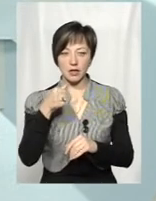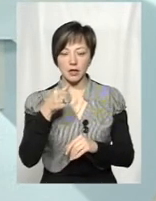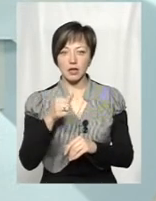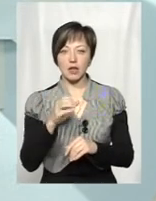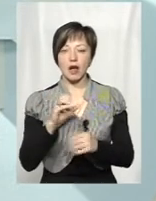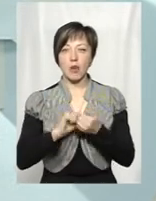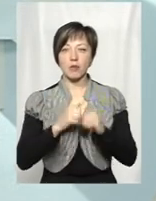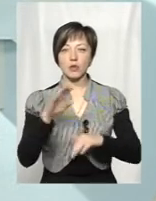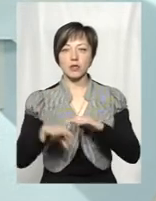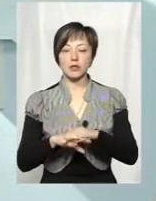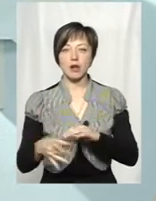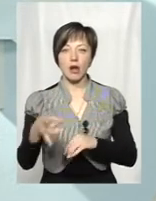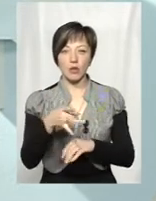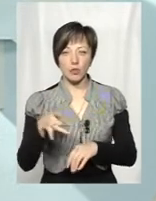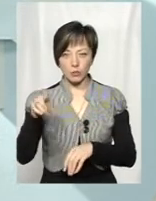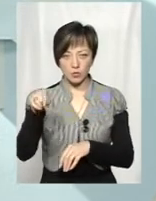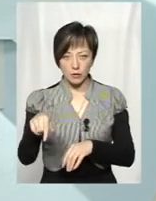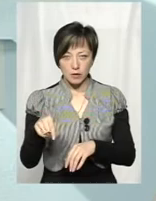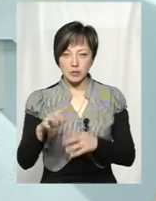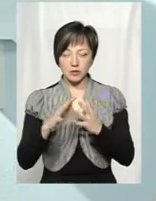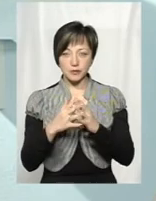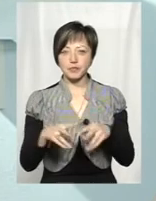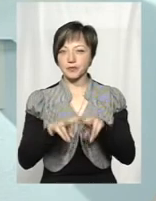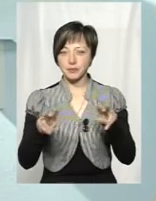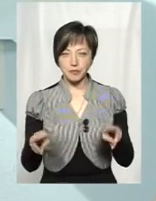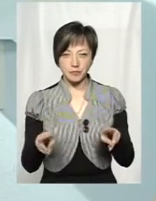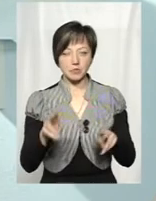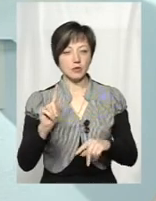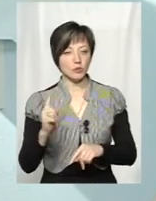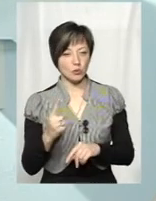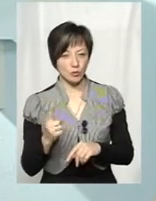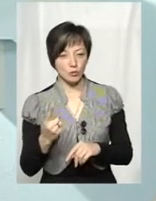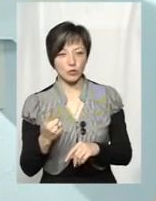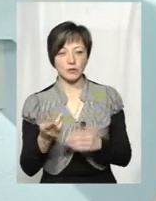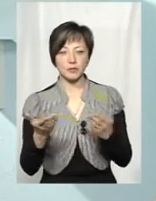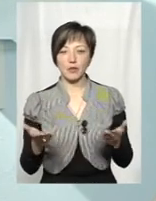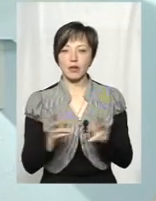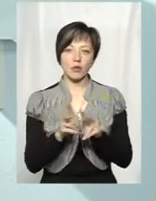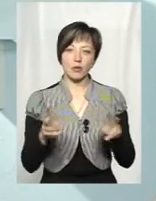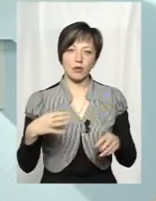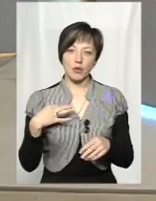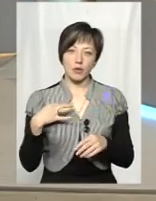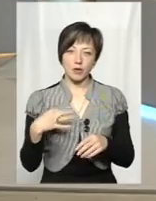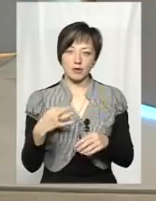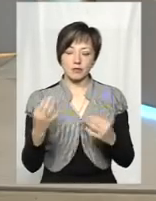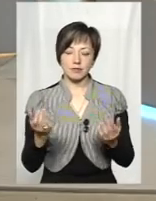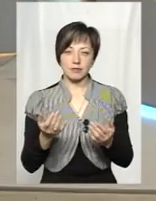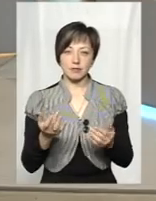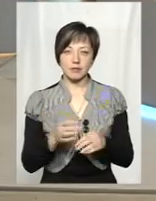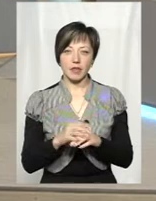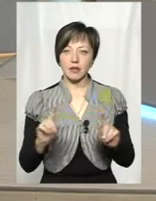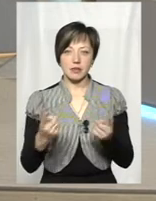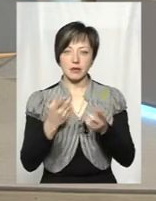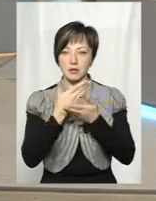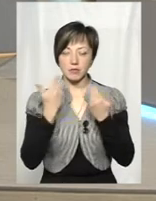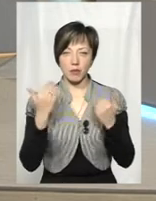Сокіл Кам'янець-Подільського району. Те саме. Ось. Але чомусь нікого, нічого там не затримали.